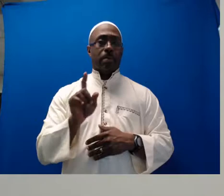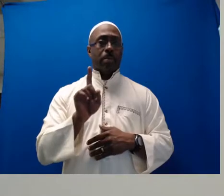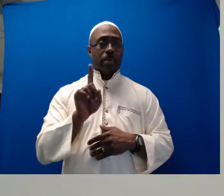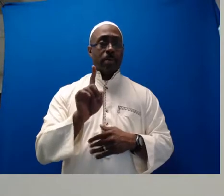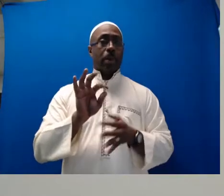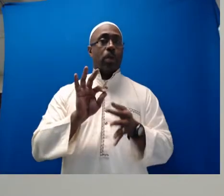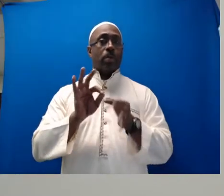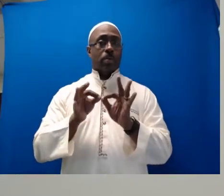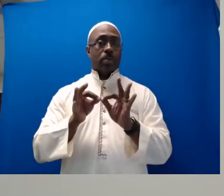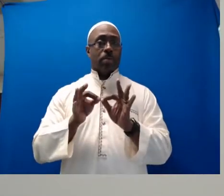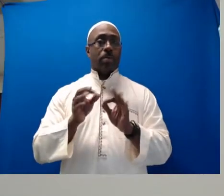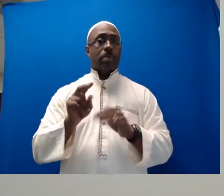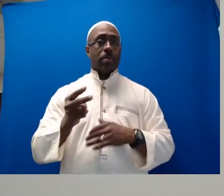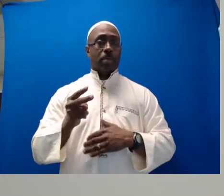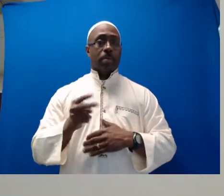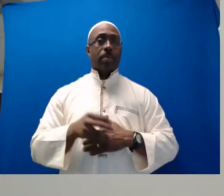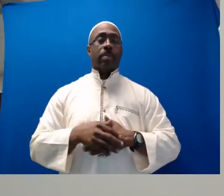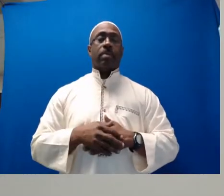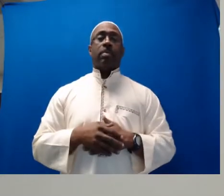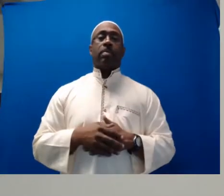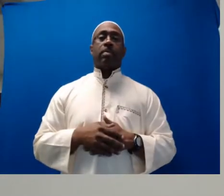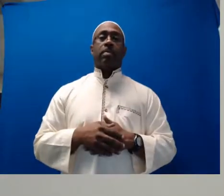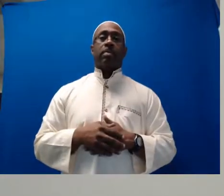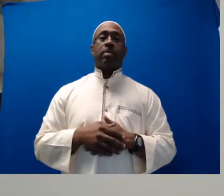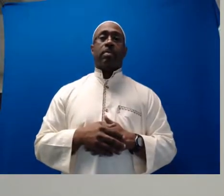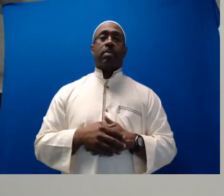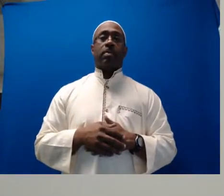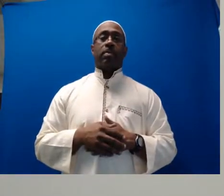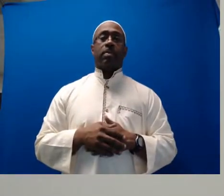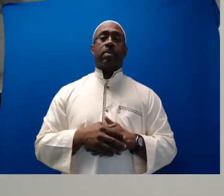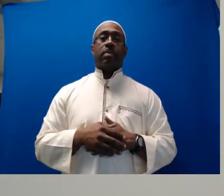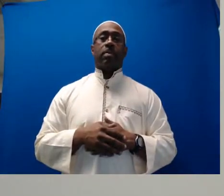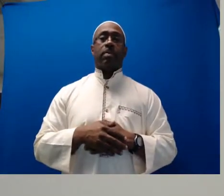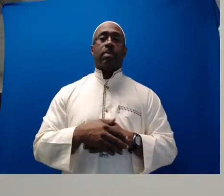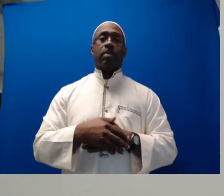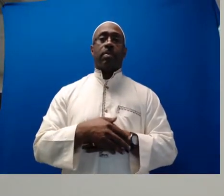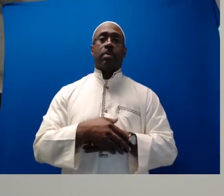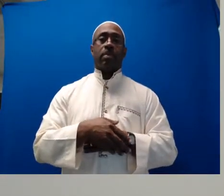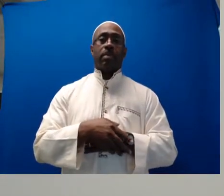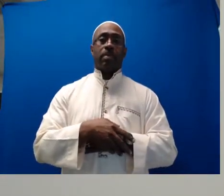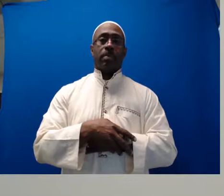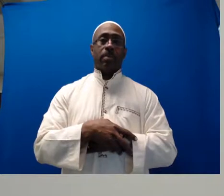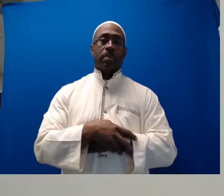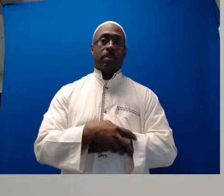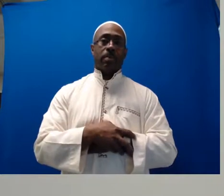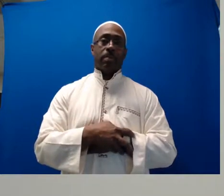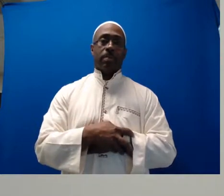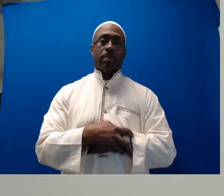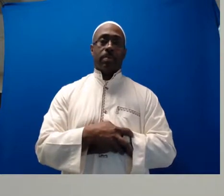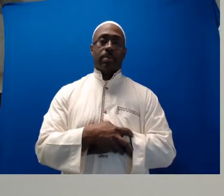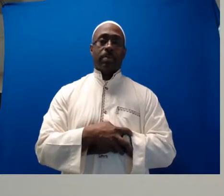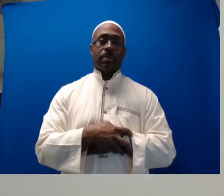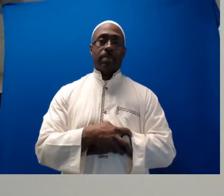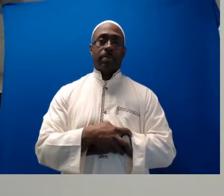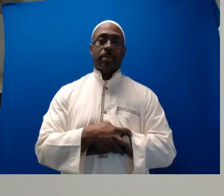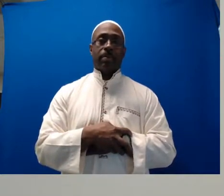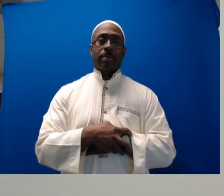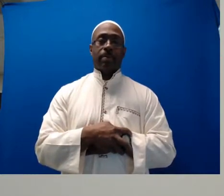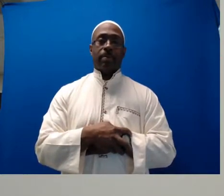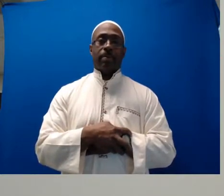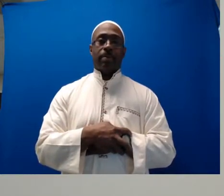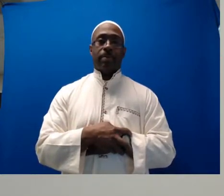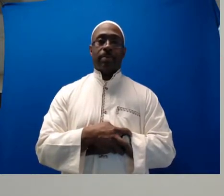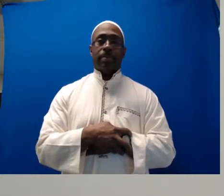يَوْمَ الْجُمُعَةِ عَلَى الْمِنْبَرِ في عهد رسول الله صلى الله عليه وسلم وأبي